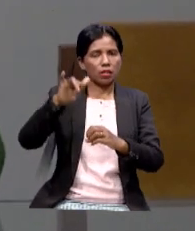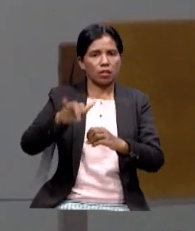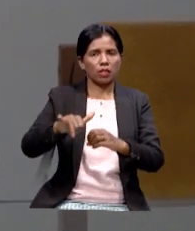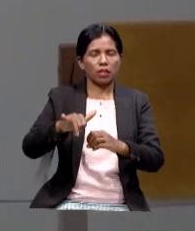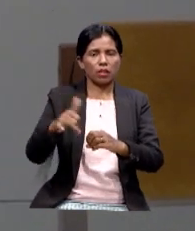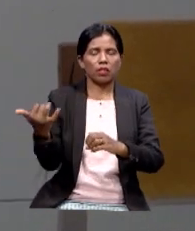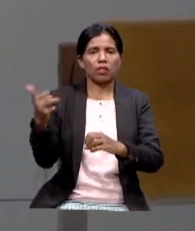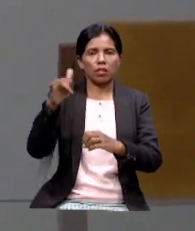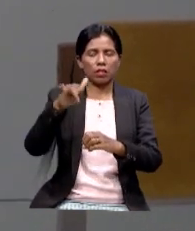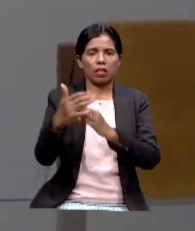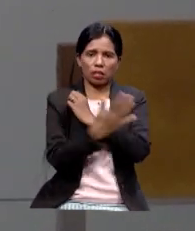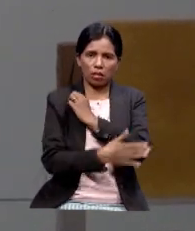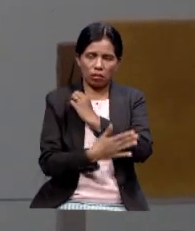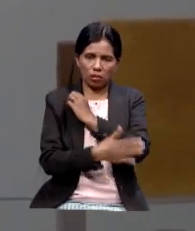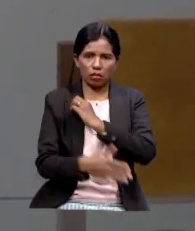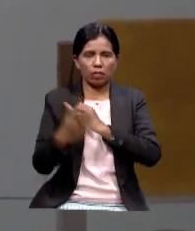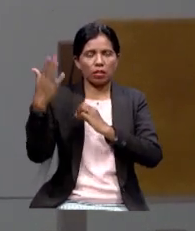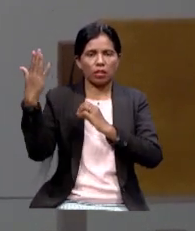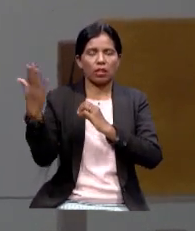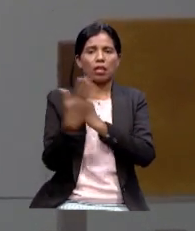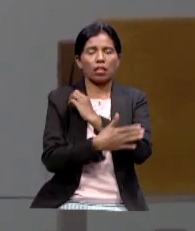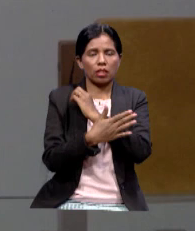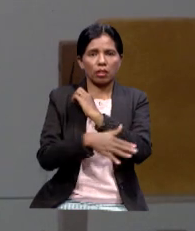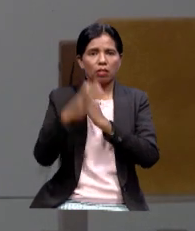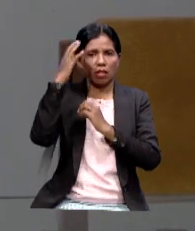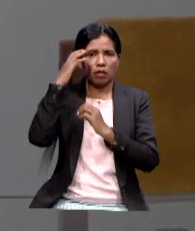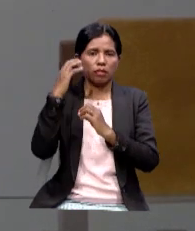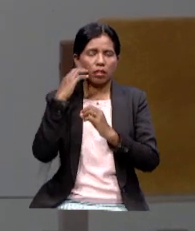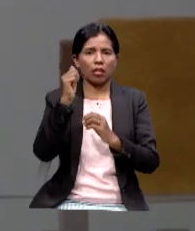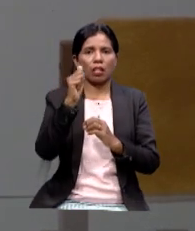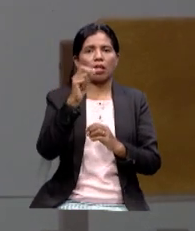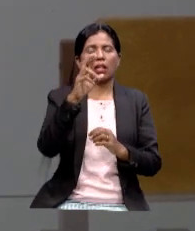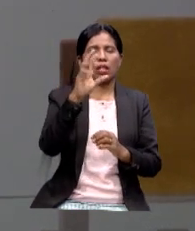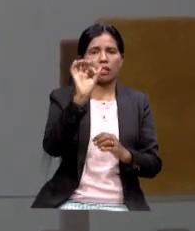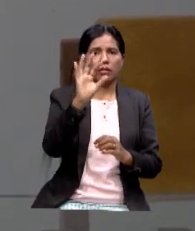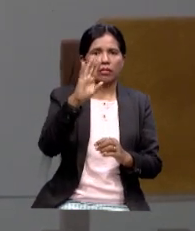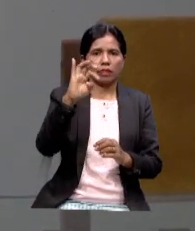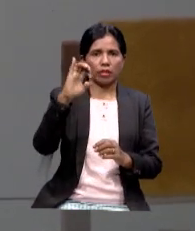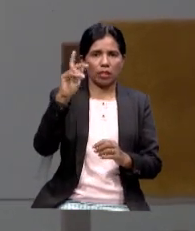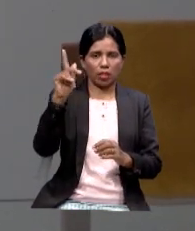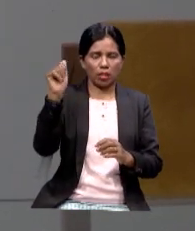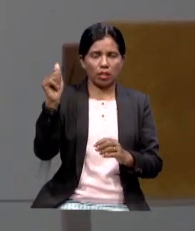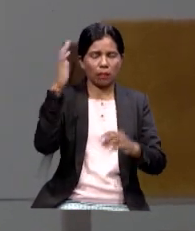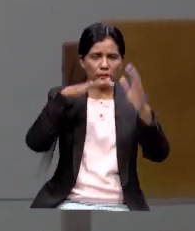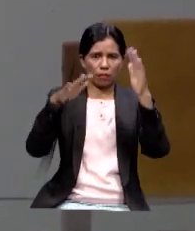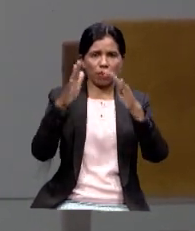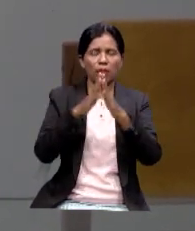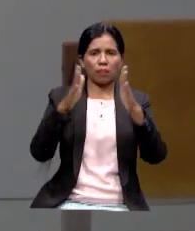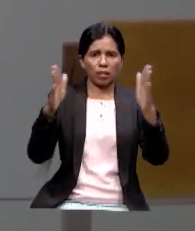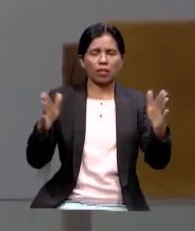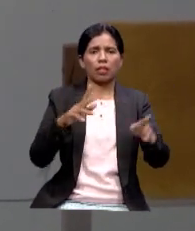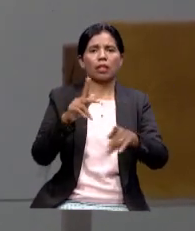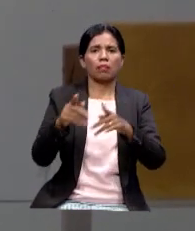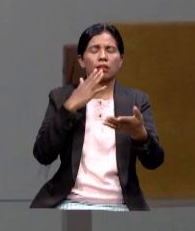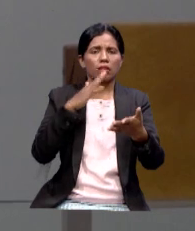região Magrebe, na África do Norte, problemas barak, tapteves, extremismo, terrorismo,